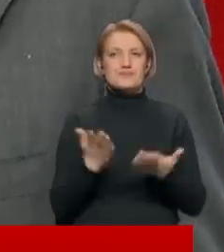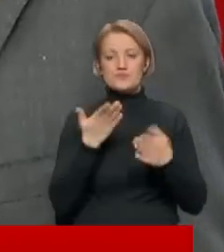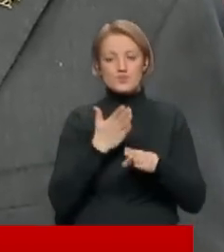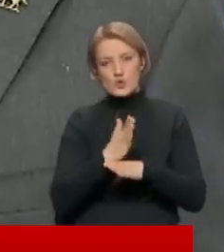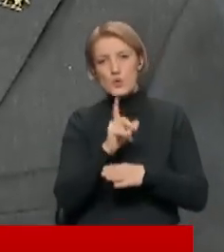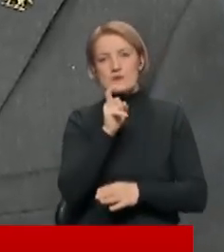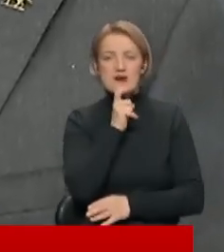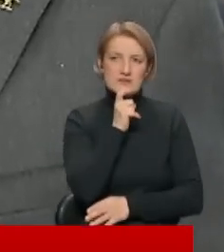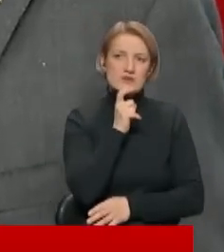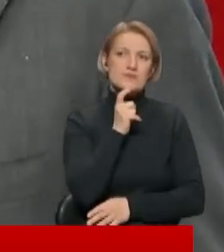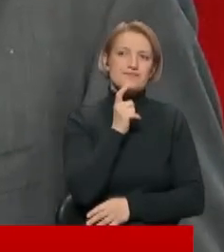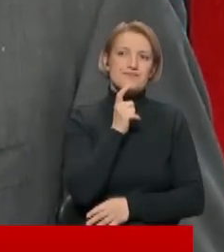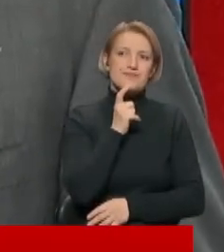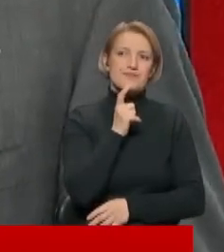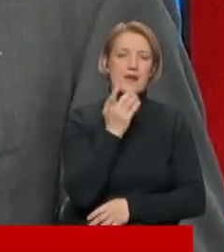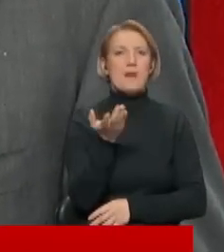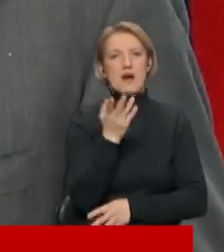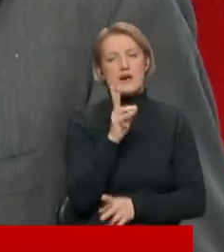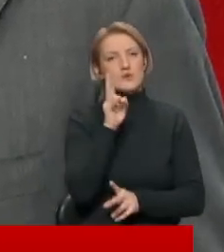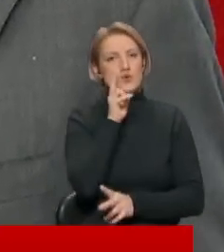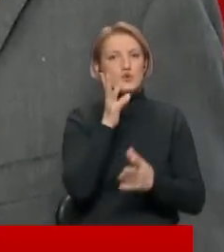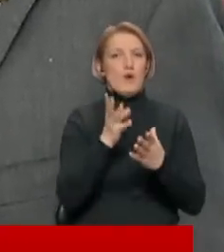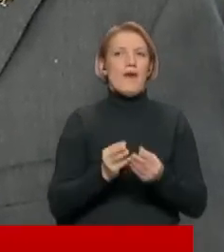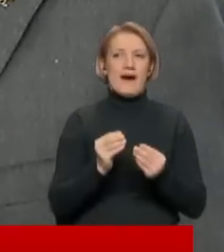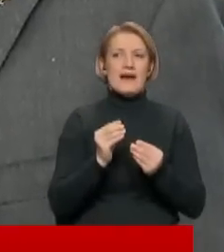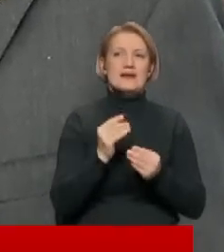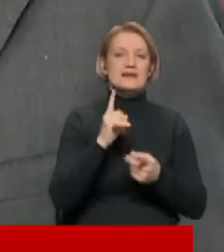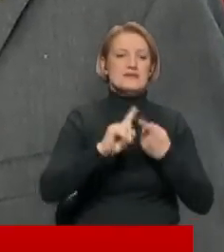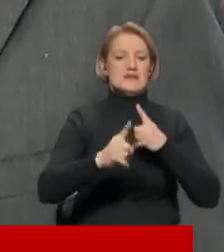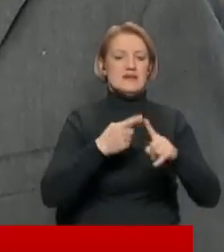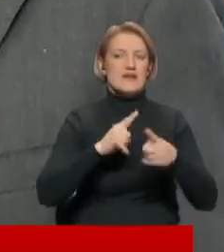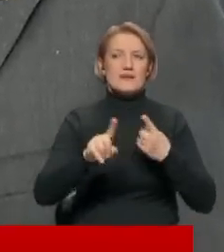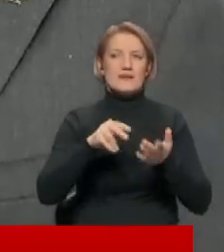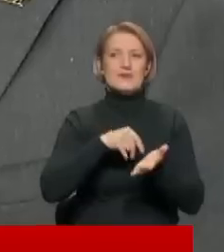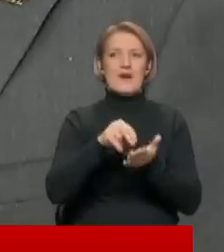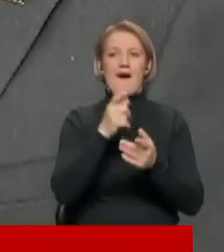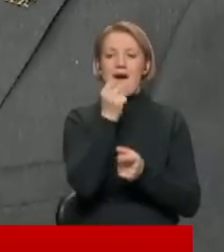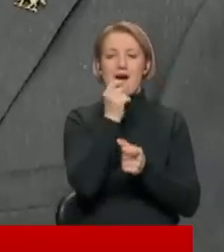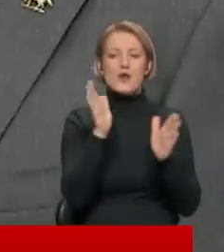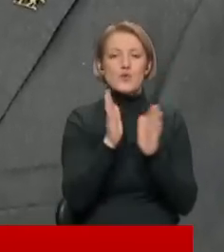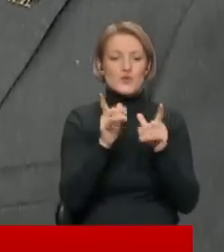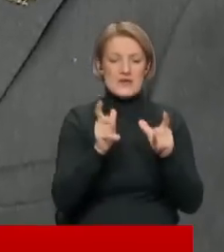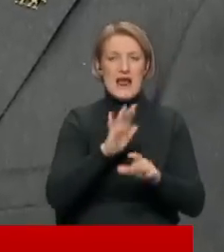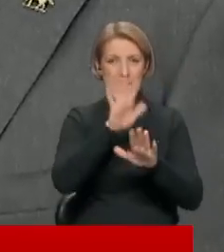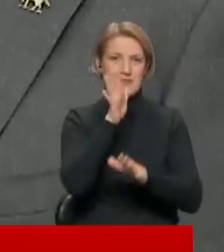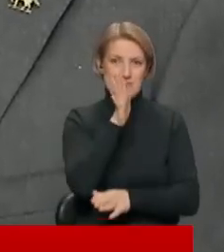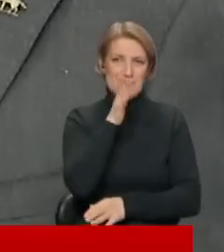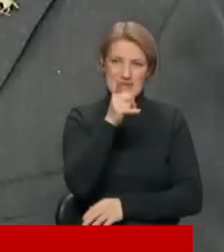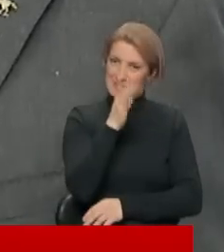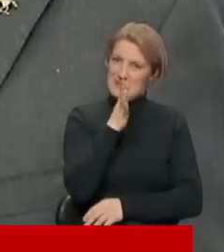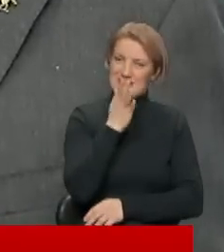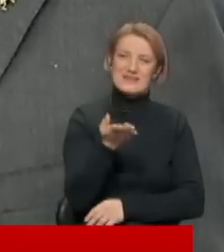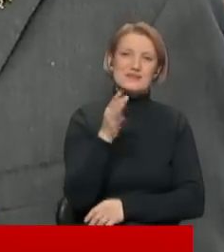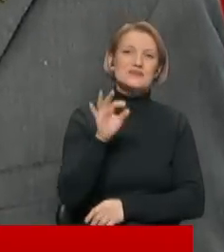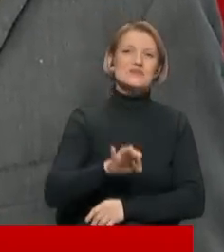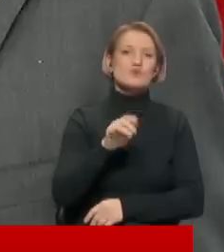doğrudur yanlıştır ama netice itibariyle siyaset işleyişinde Ankara küçük yer hepimiz biliyoruz Siz de bilirsiniz